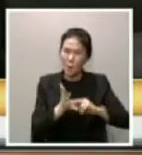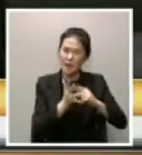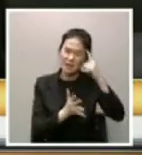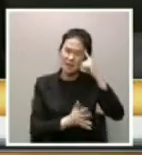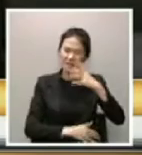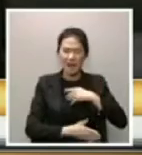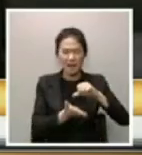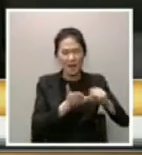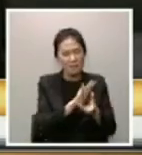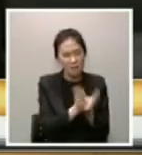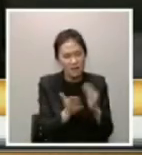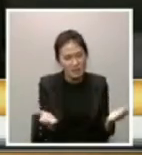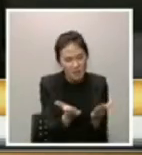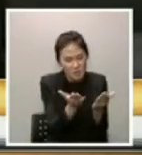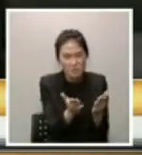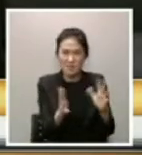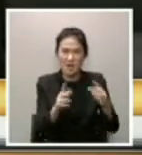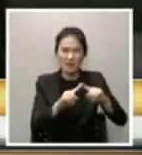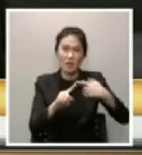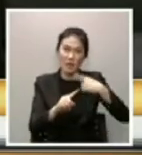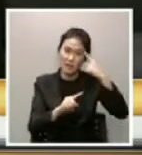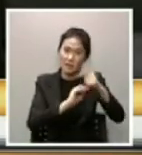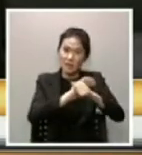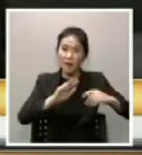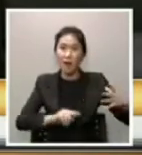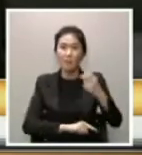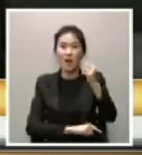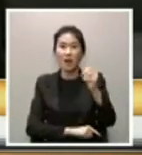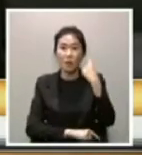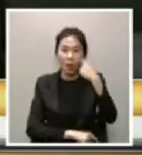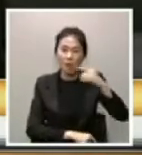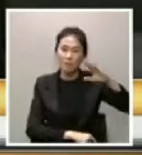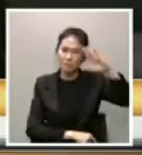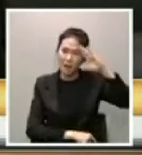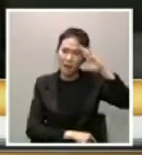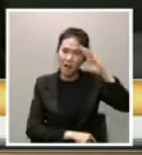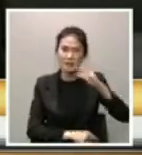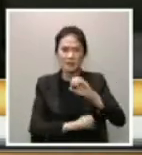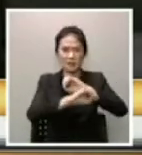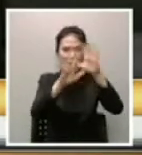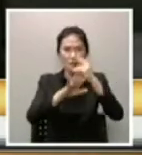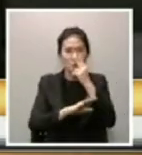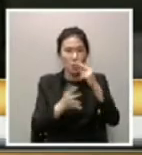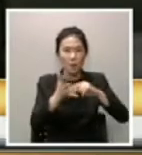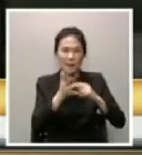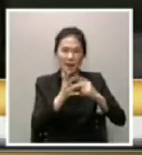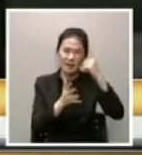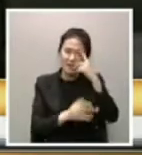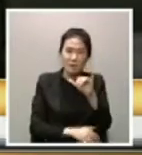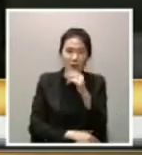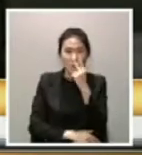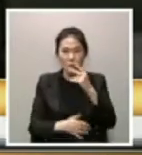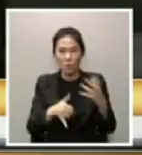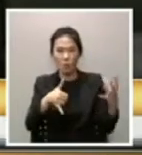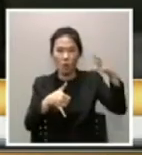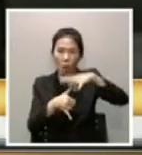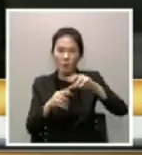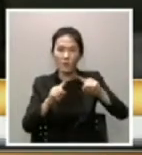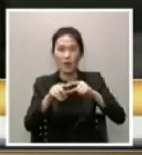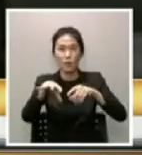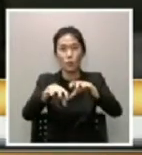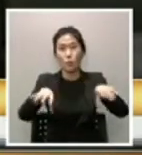มณ์ที่แฝงในการสืบทอดอำนาจต่อของคสช.อย่างชัดเจน ในการเข้ามาแทรกแซงครอบงำองค์กรอิส